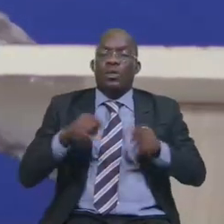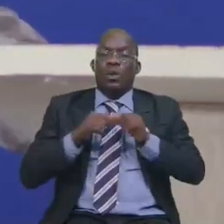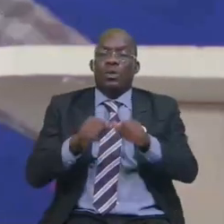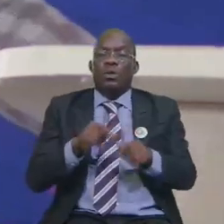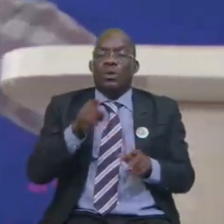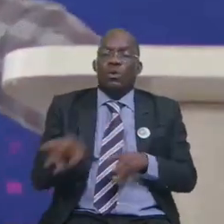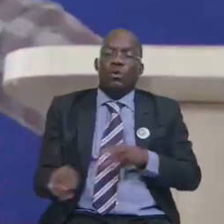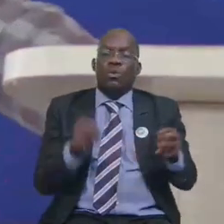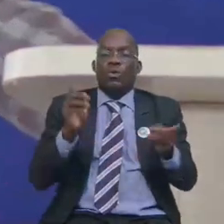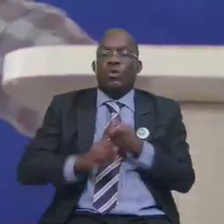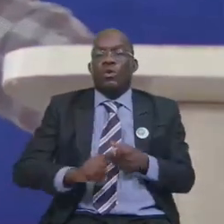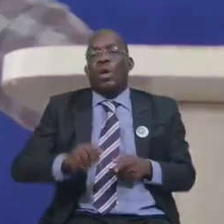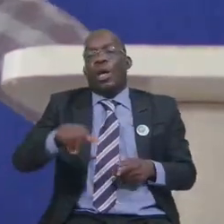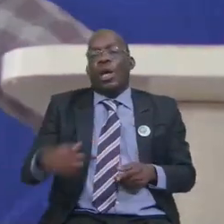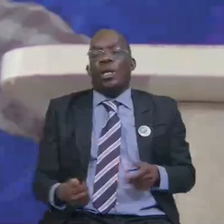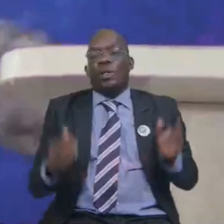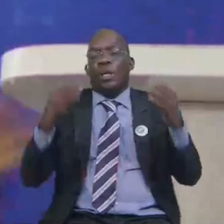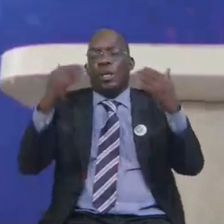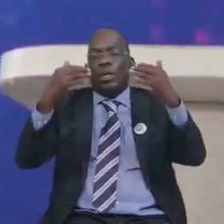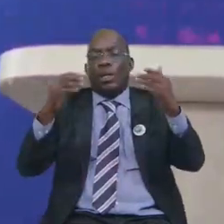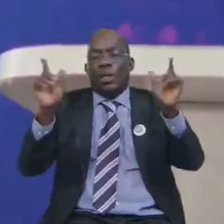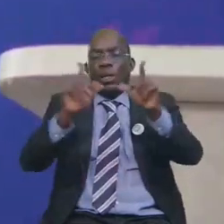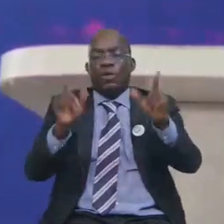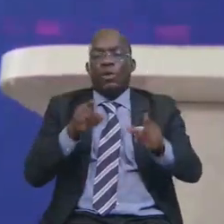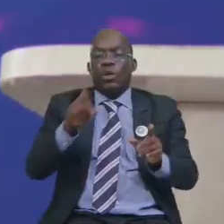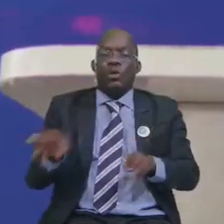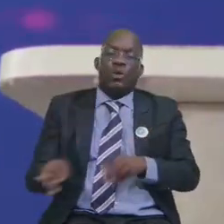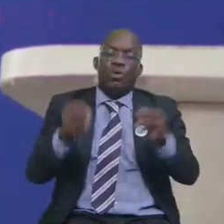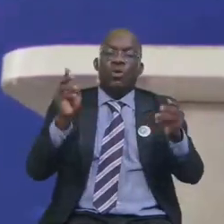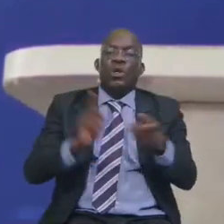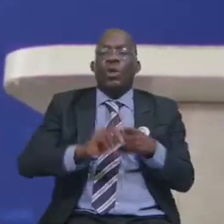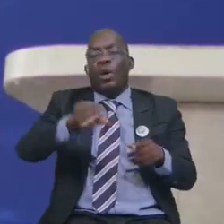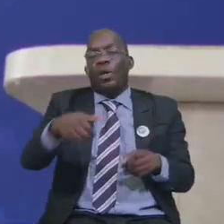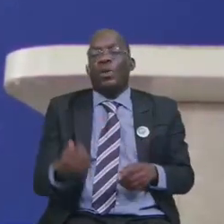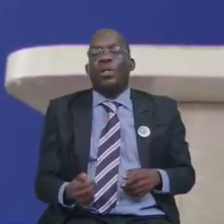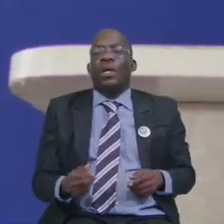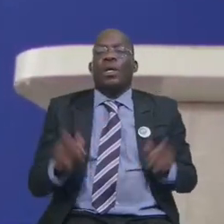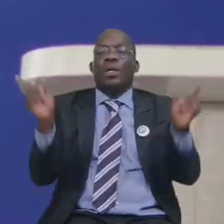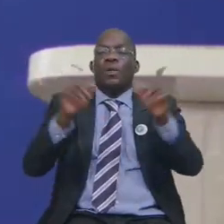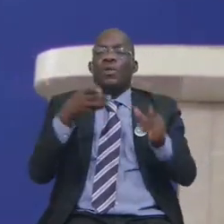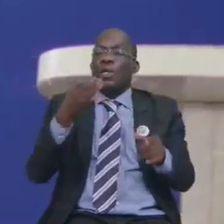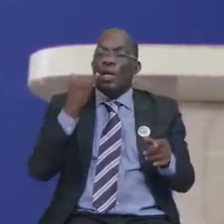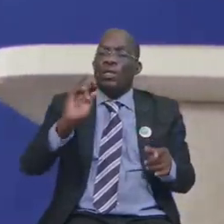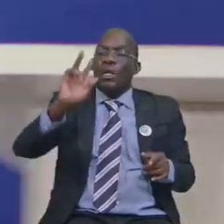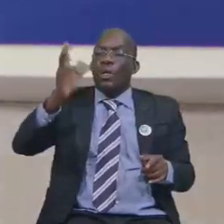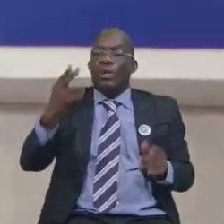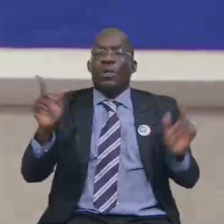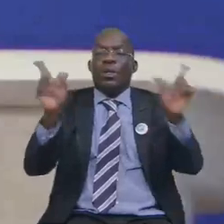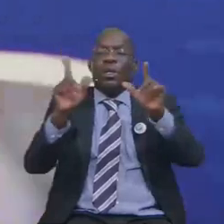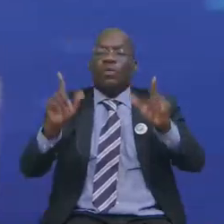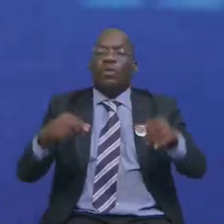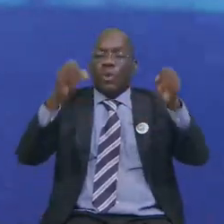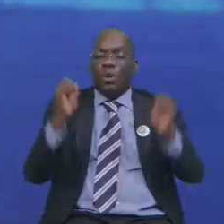y a une dynamique du second degré tu passes au niveau supérieur il y a également une dynamique de troisième degré tu